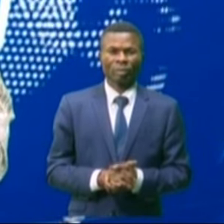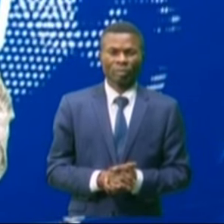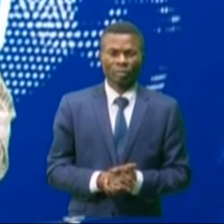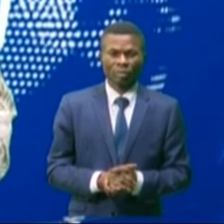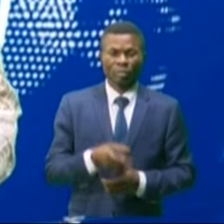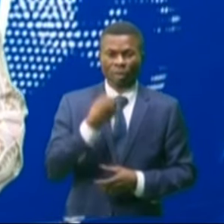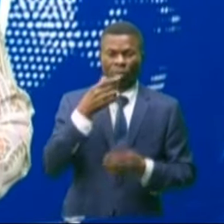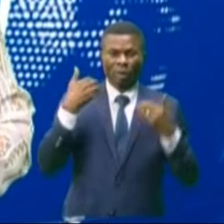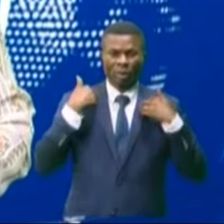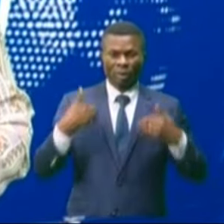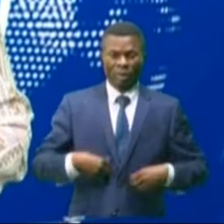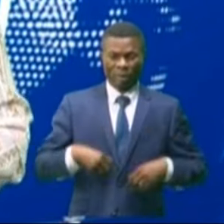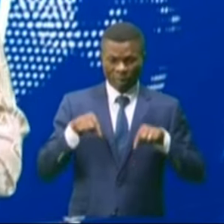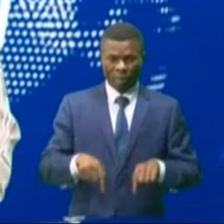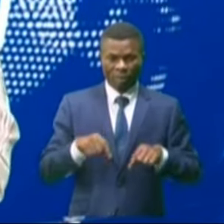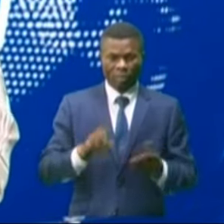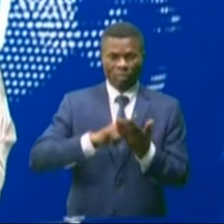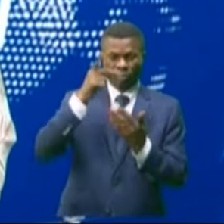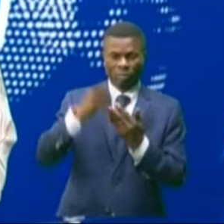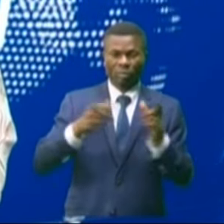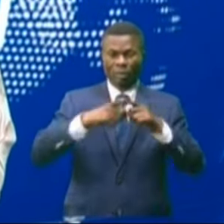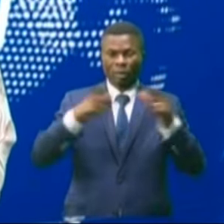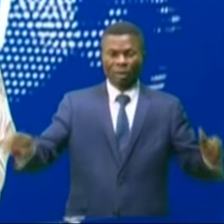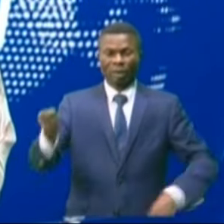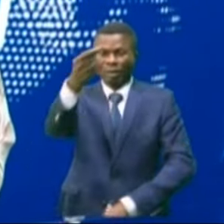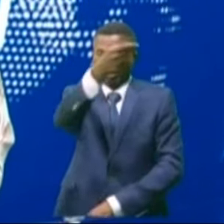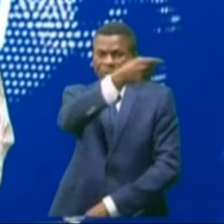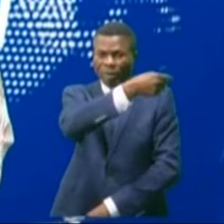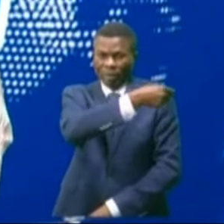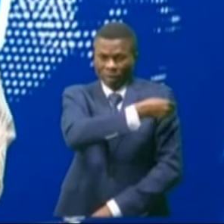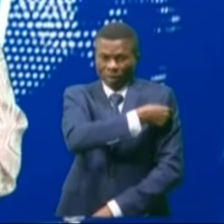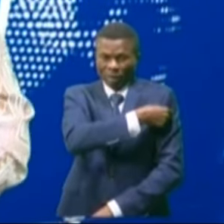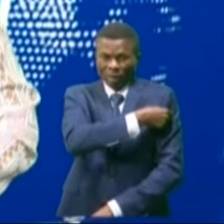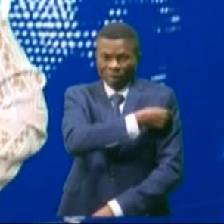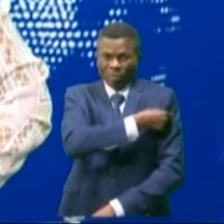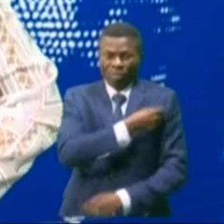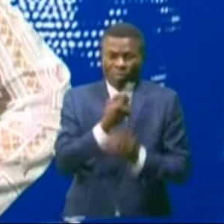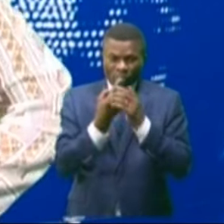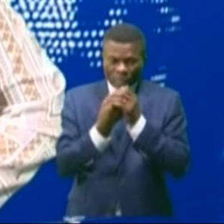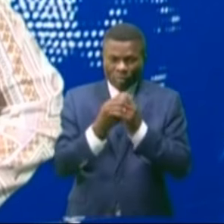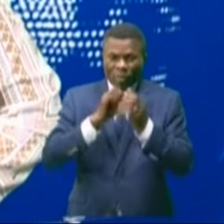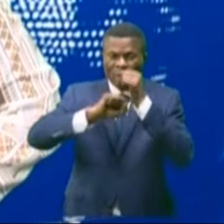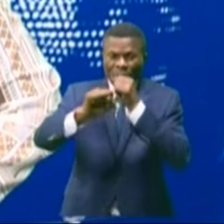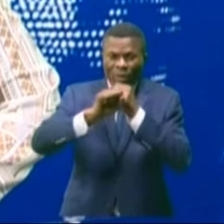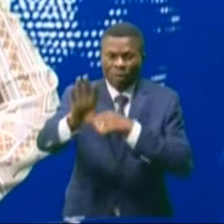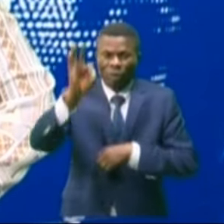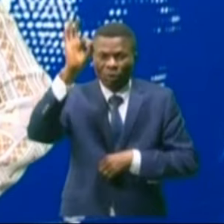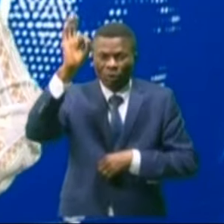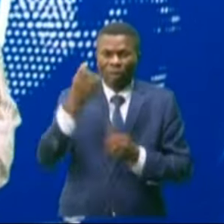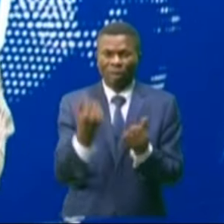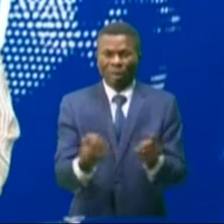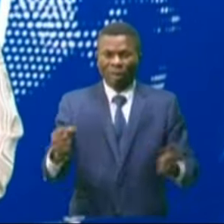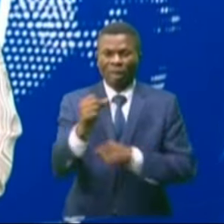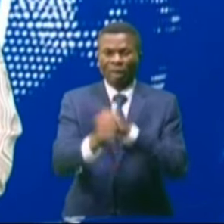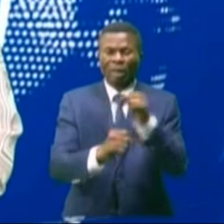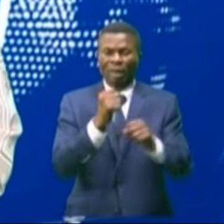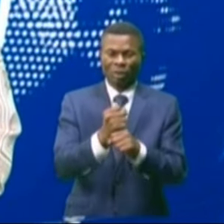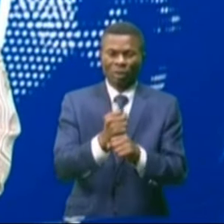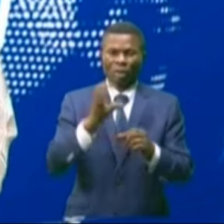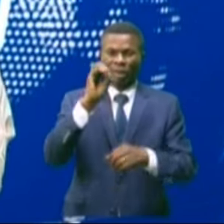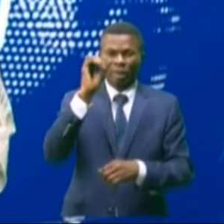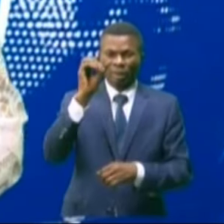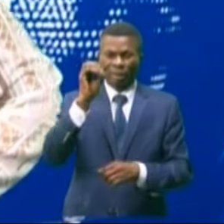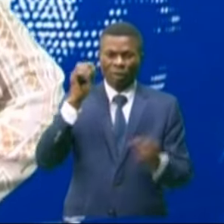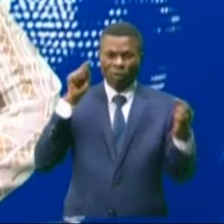Parlons santé. À présent, le programme élargi de vaccination a pour sa prochaine campagne ciblée les enfants dont l'âge varie de 0